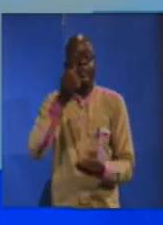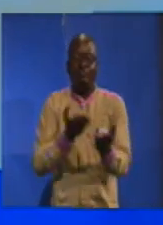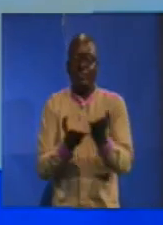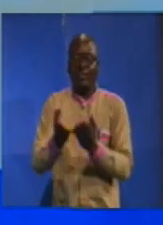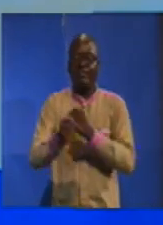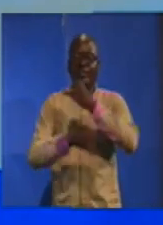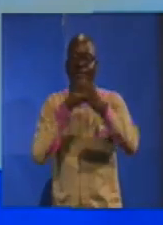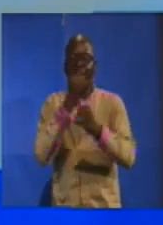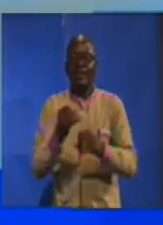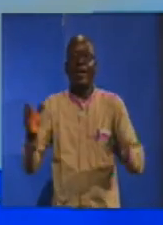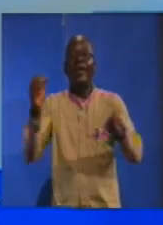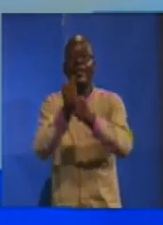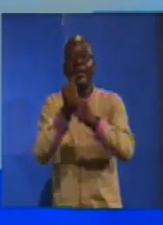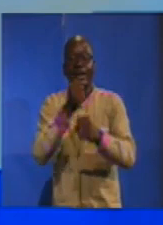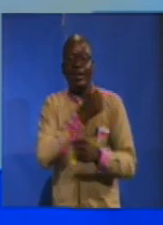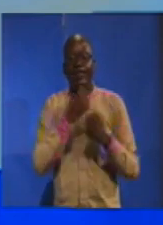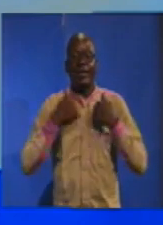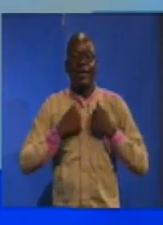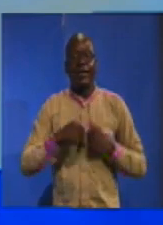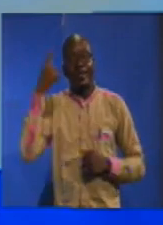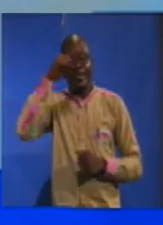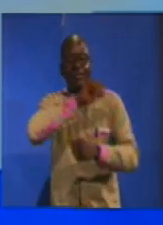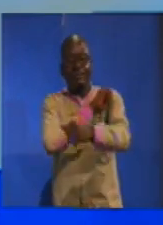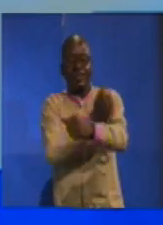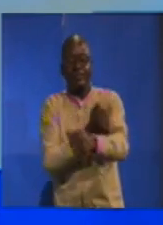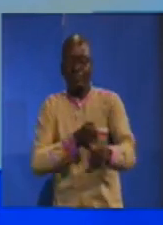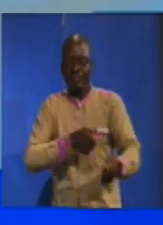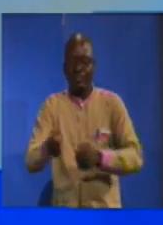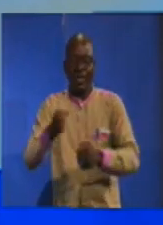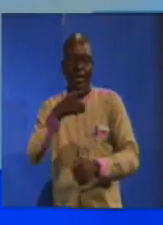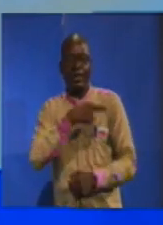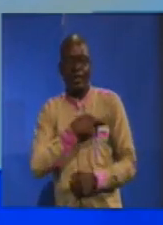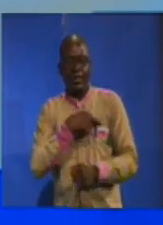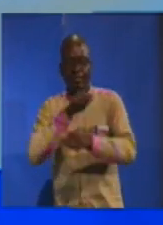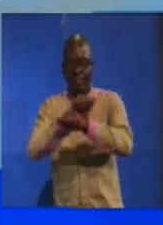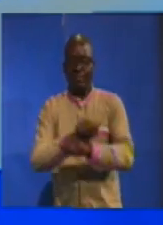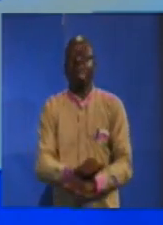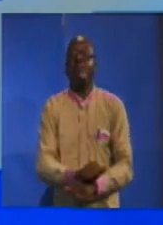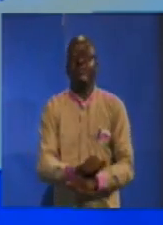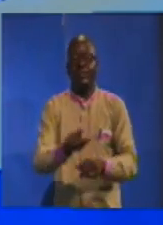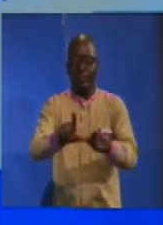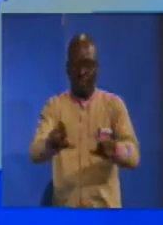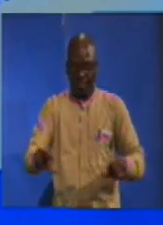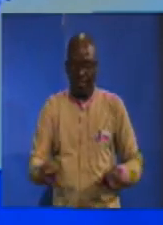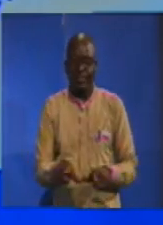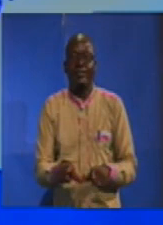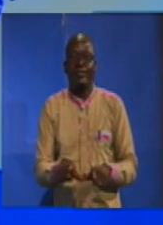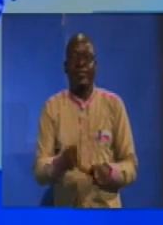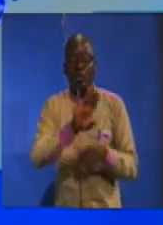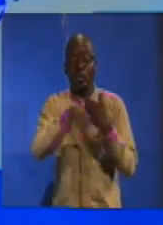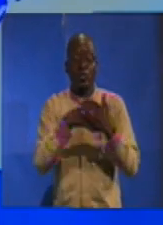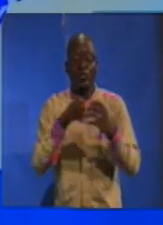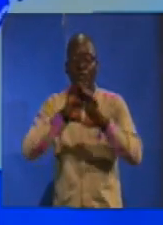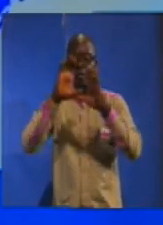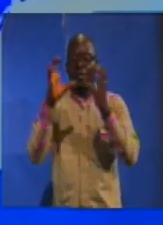reçu avec soulagement par les autorités administratives, religieuses et coutumières de la localité. C'est toute la